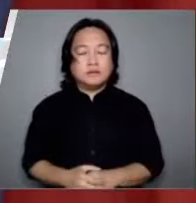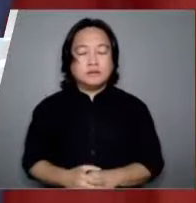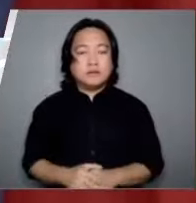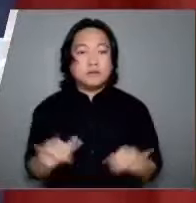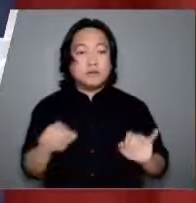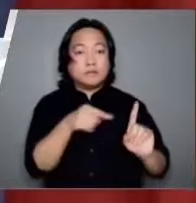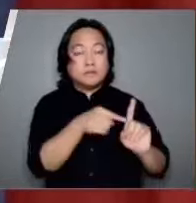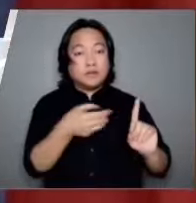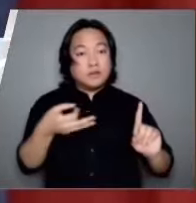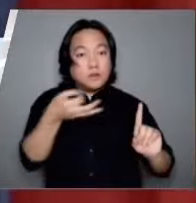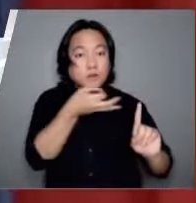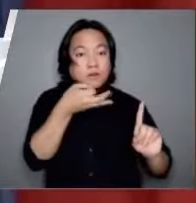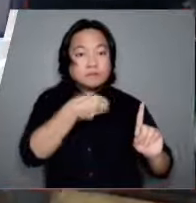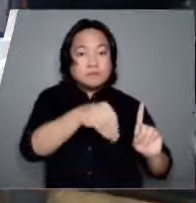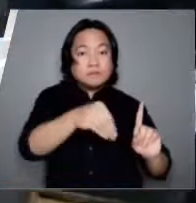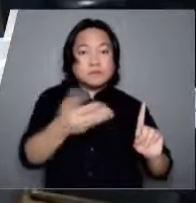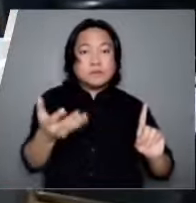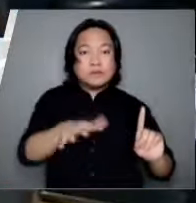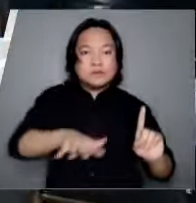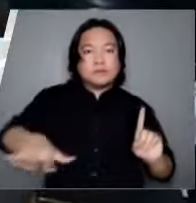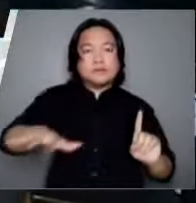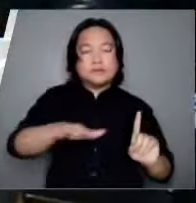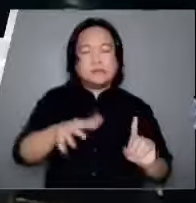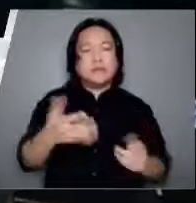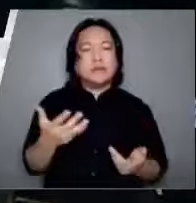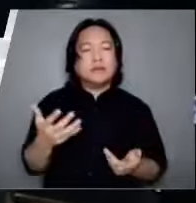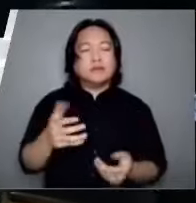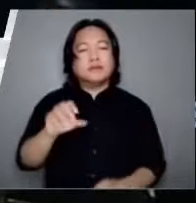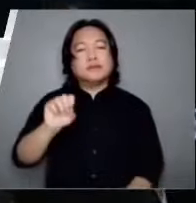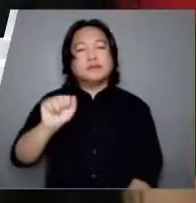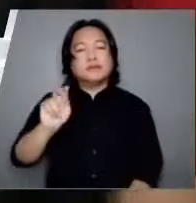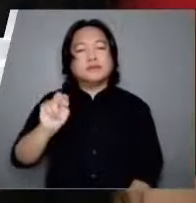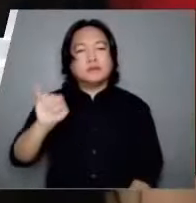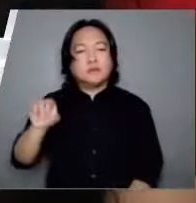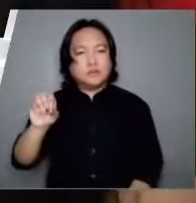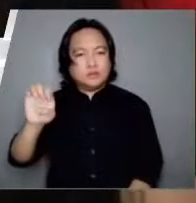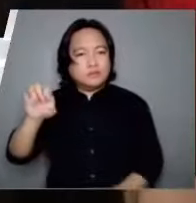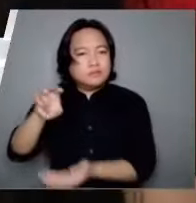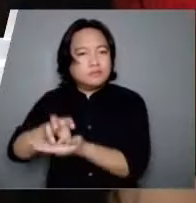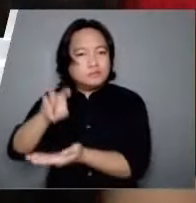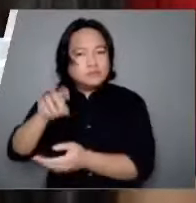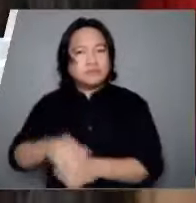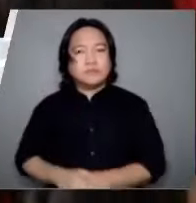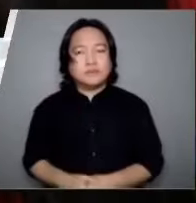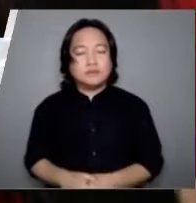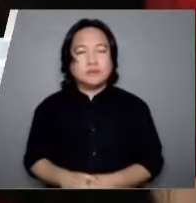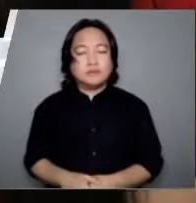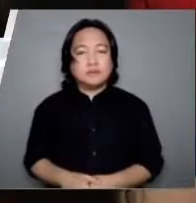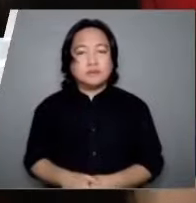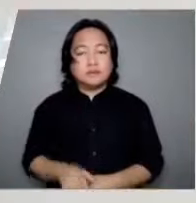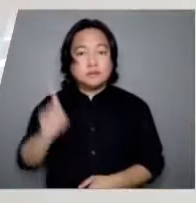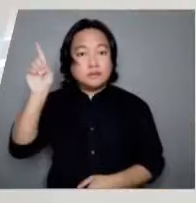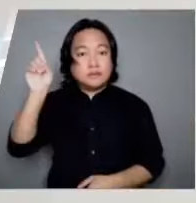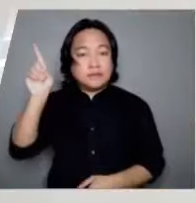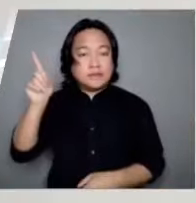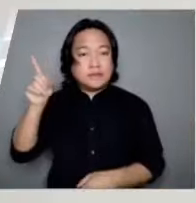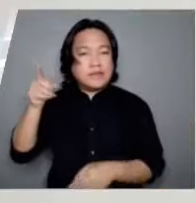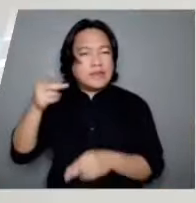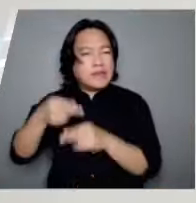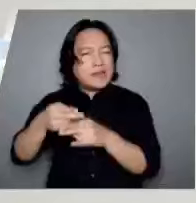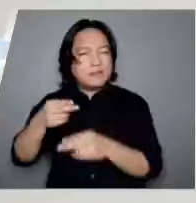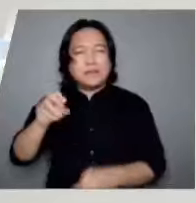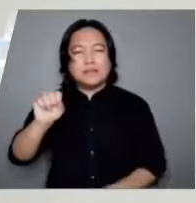sa area ng San Jose. Arestado rin si alias Sabog na kumukuha rin daw ng droga ng mga oras na yun. During that